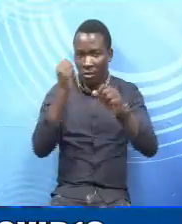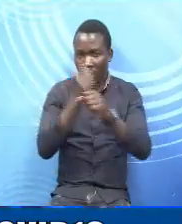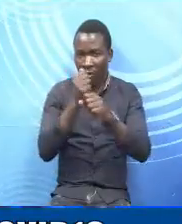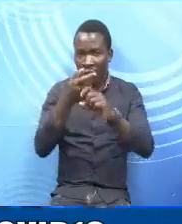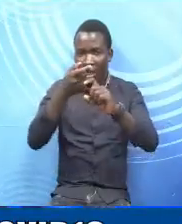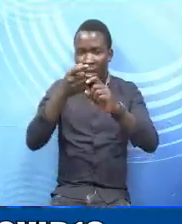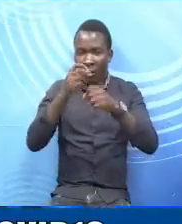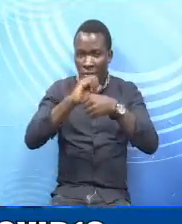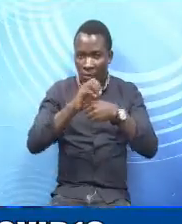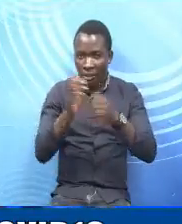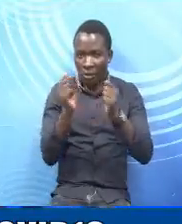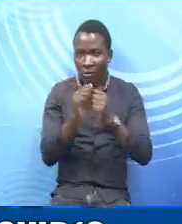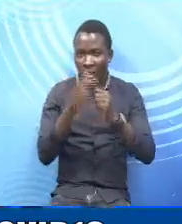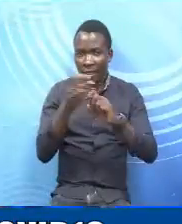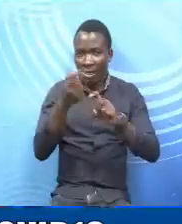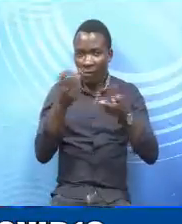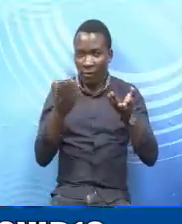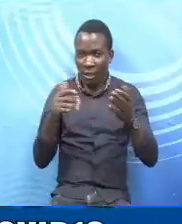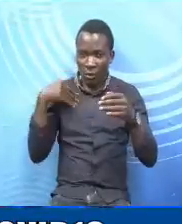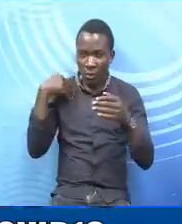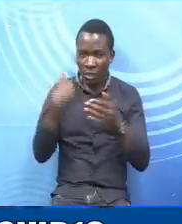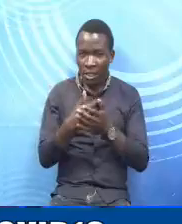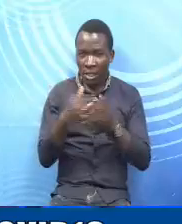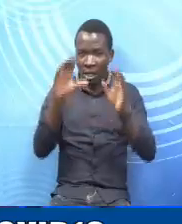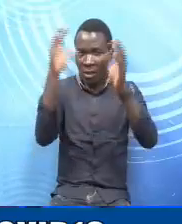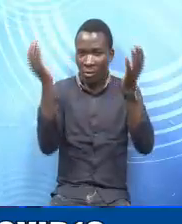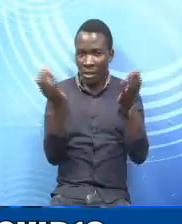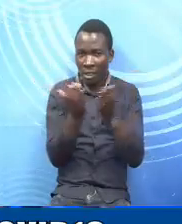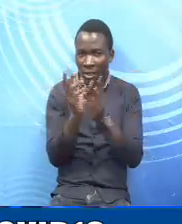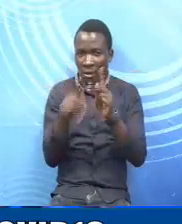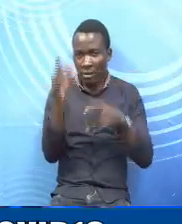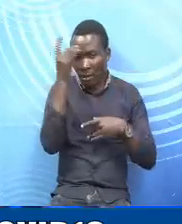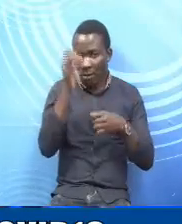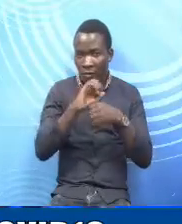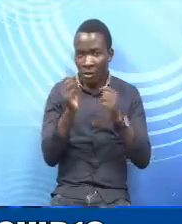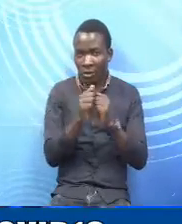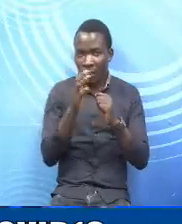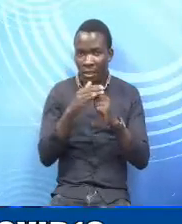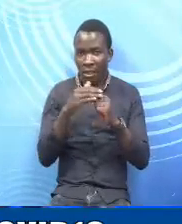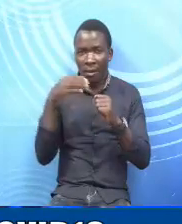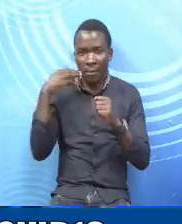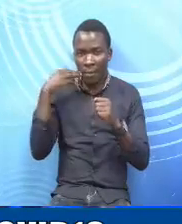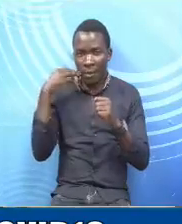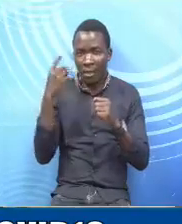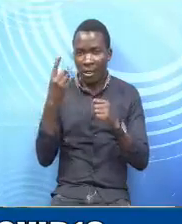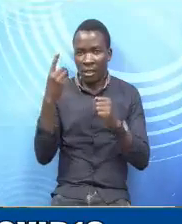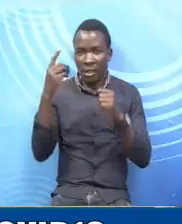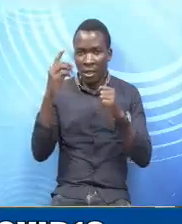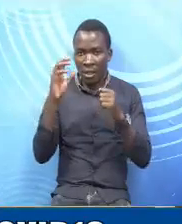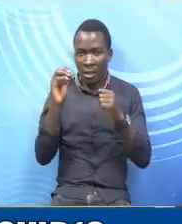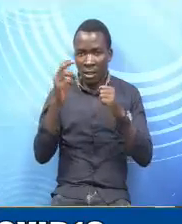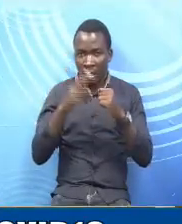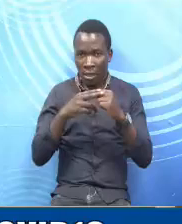y'icyorezo cya COVID-19 kugeza kuri ubu ku isi abantu bamaze kwandura iki cyorezo baragera kuri miliyoni